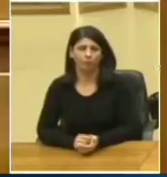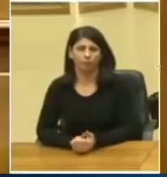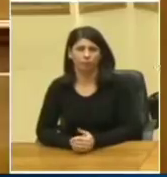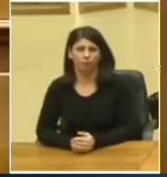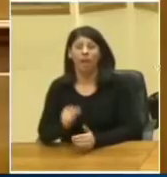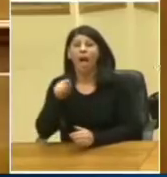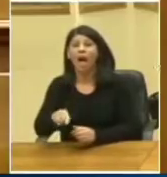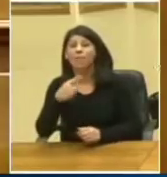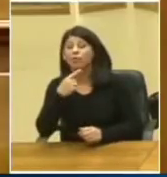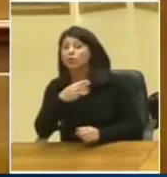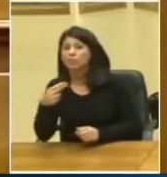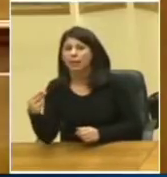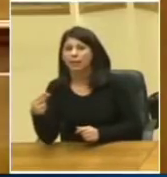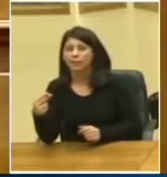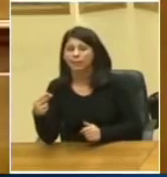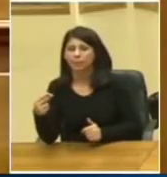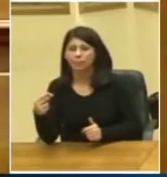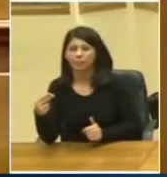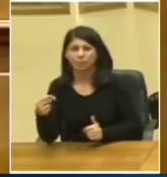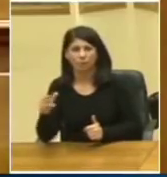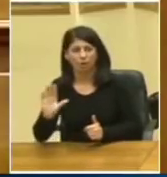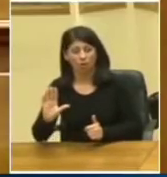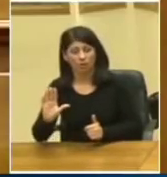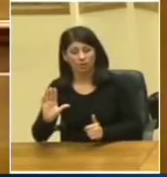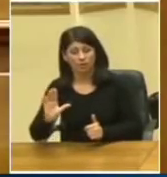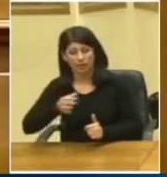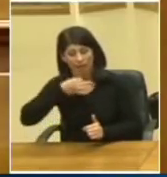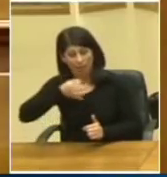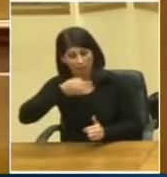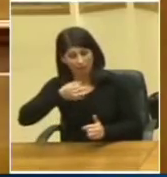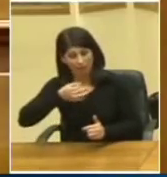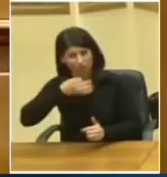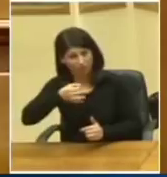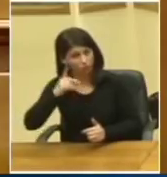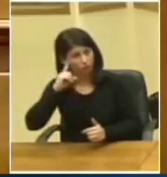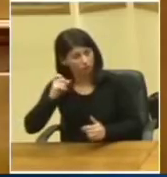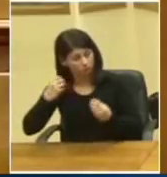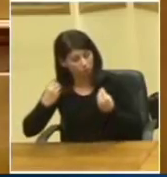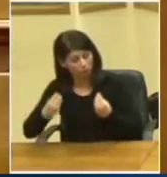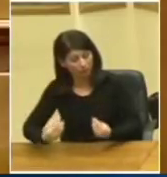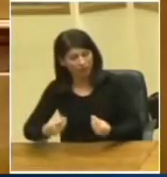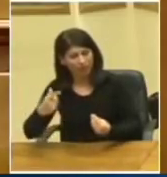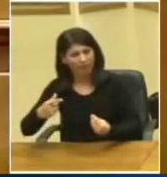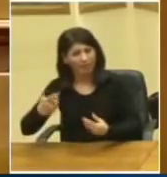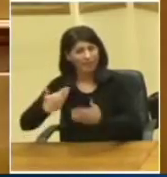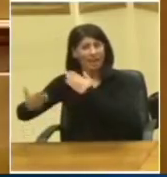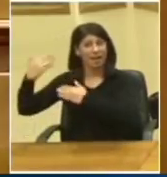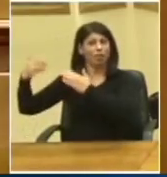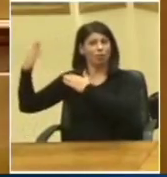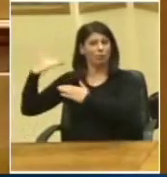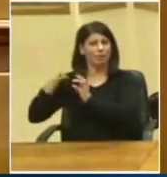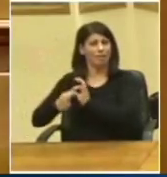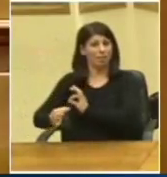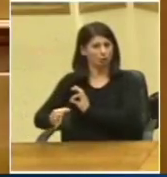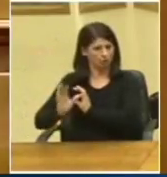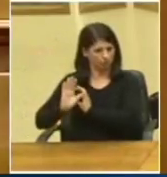Αυτό σημαίνει, εφόσον είναι ερμηνευτική δήλωση, γνωρίζετε πάρα πολύ καλά ότι έχει και αναδρομική ισχύ. Τι